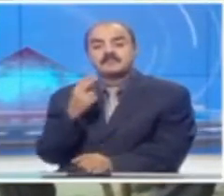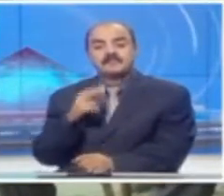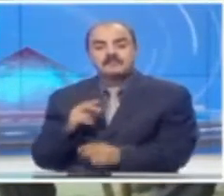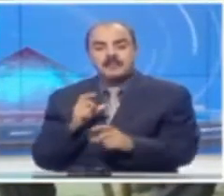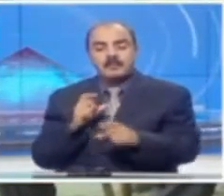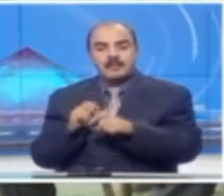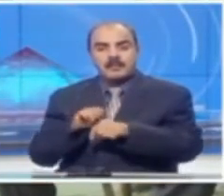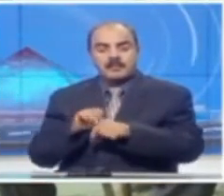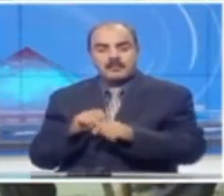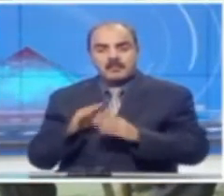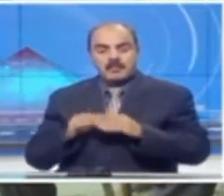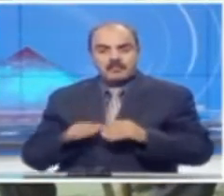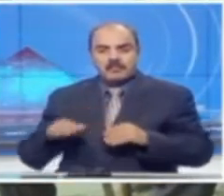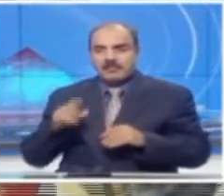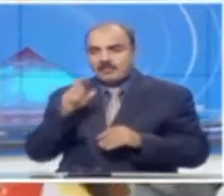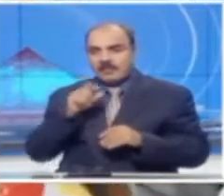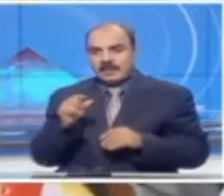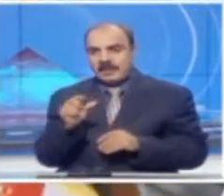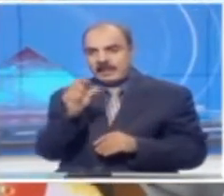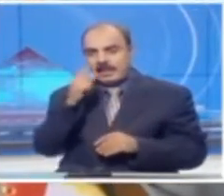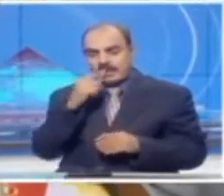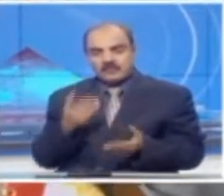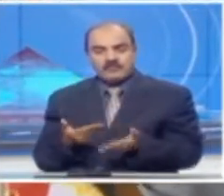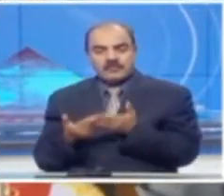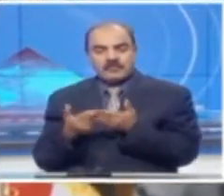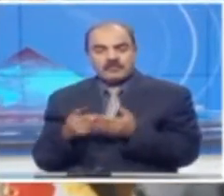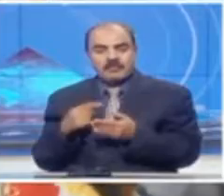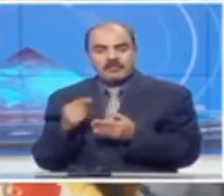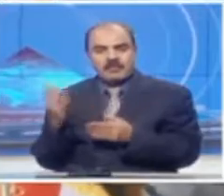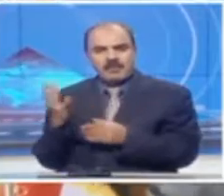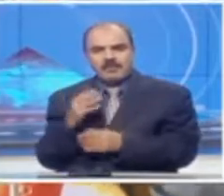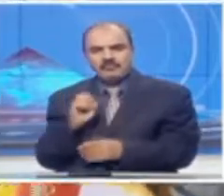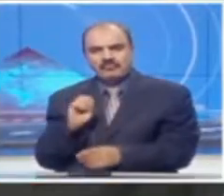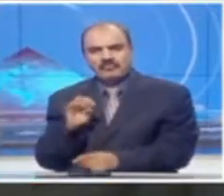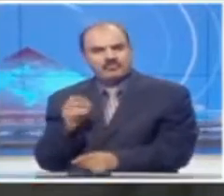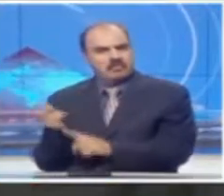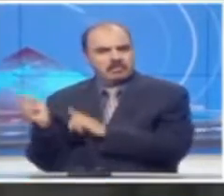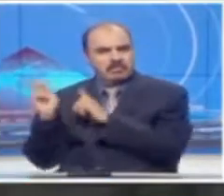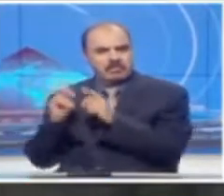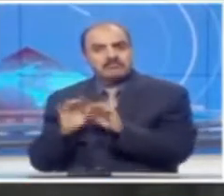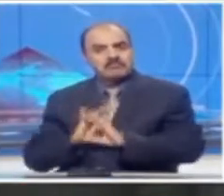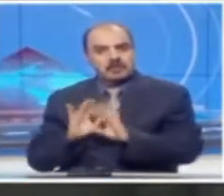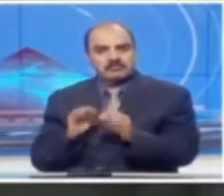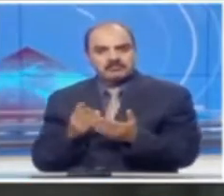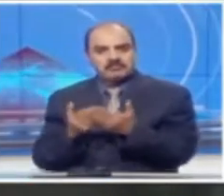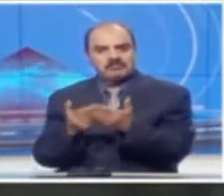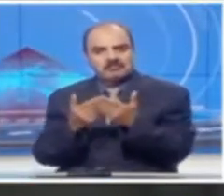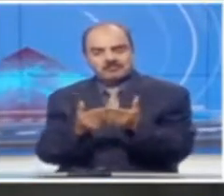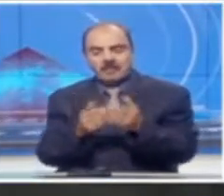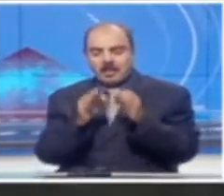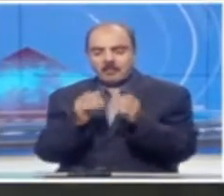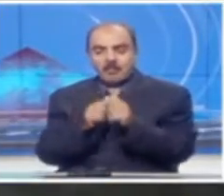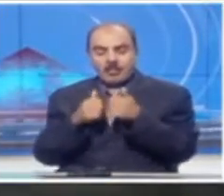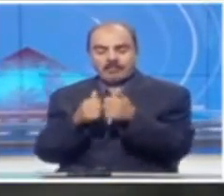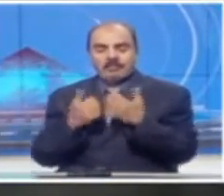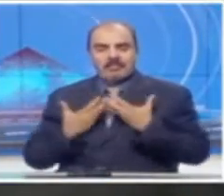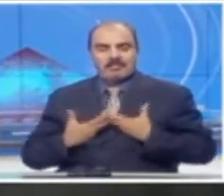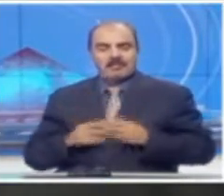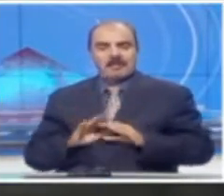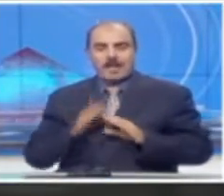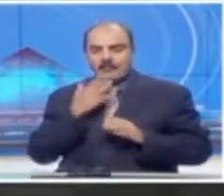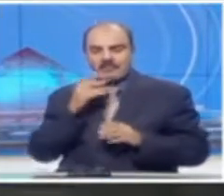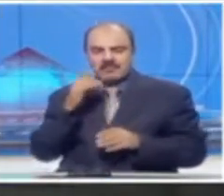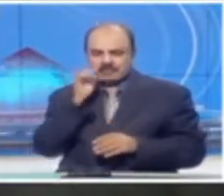البنك المركزي المصري رواد النيل التي أطلقها منذ عدة أشهر، ساهمت في دعم العديد من الأسر والأفراد من